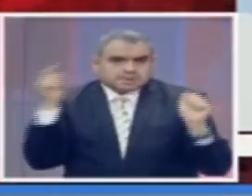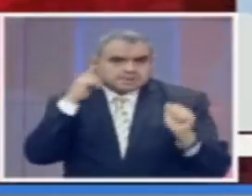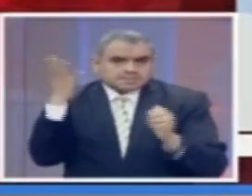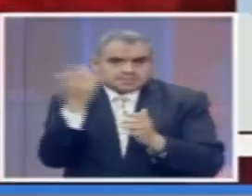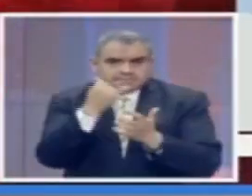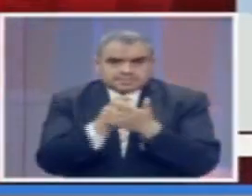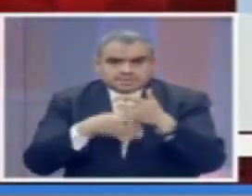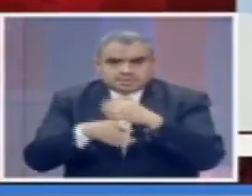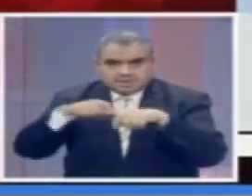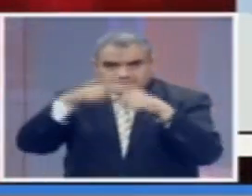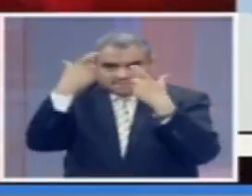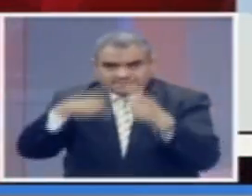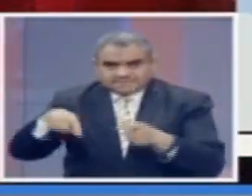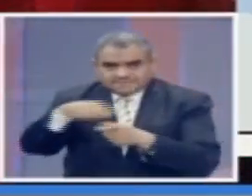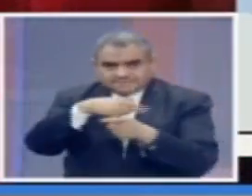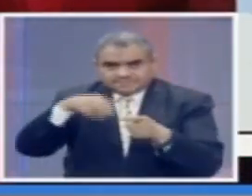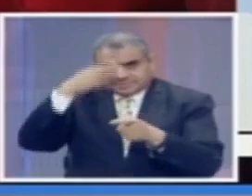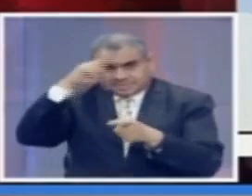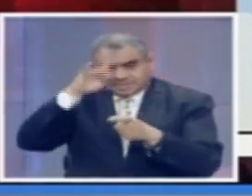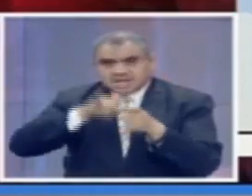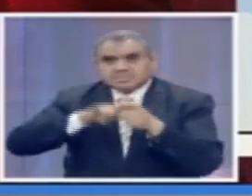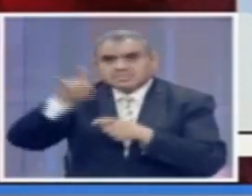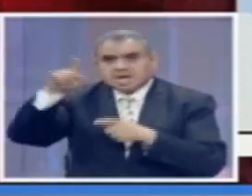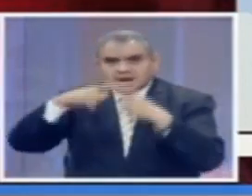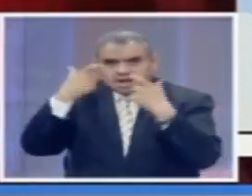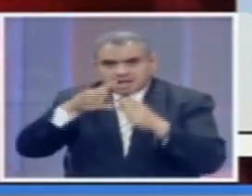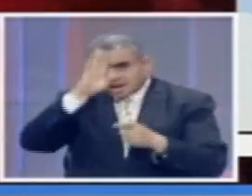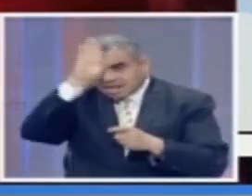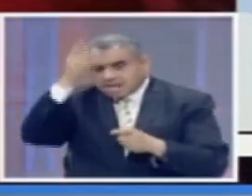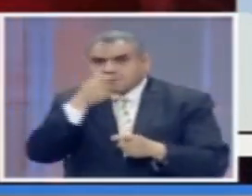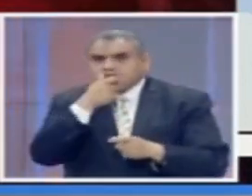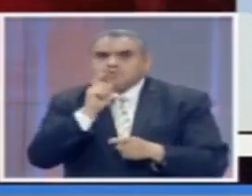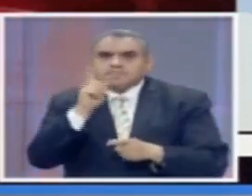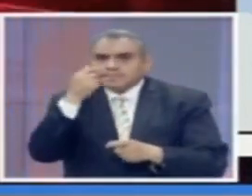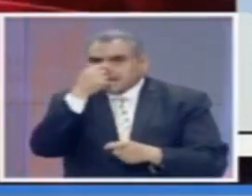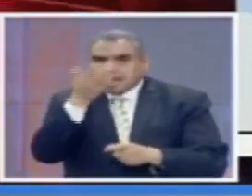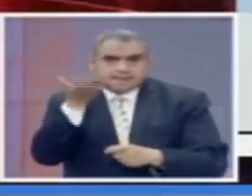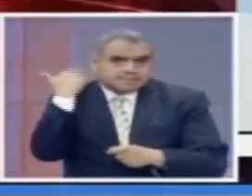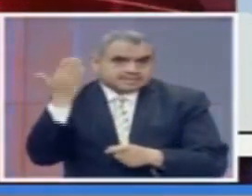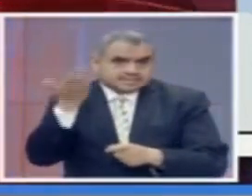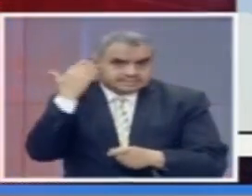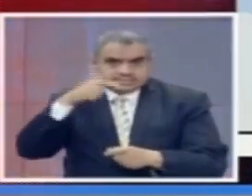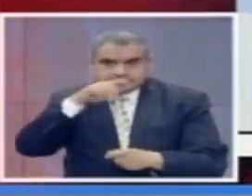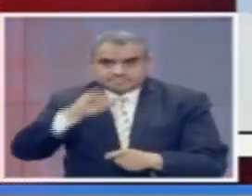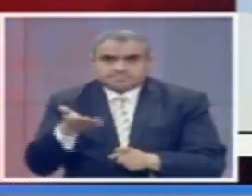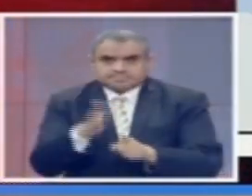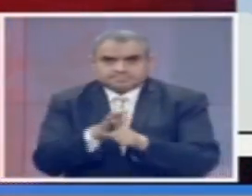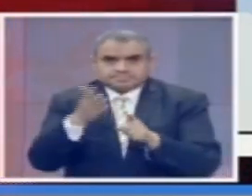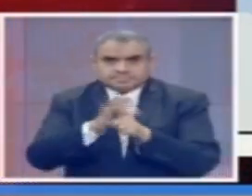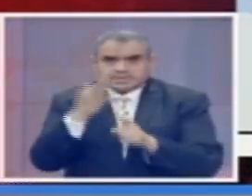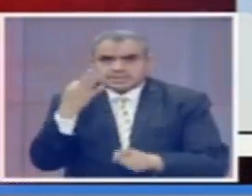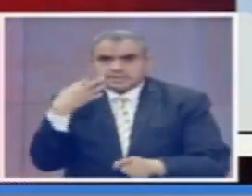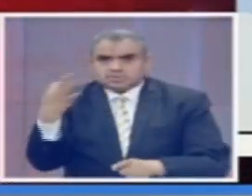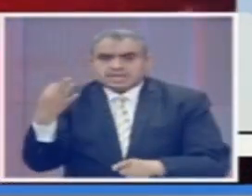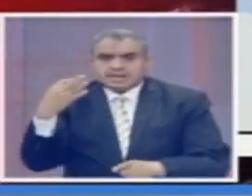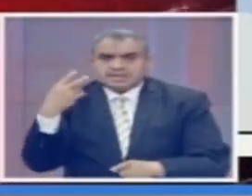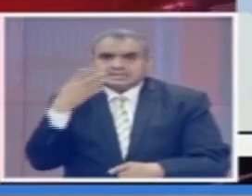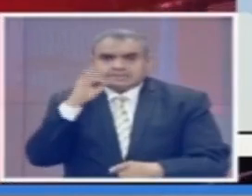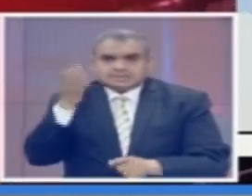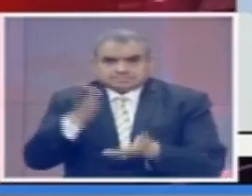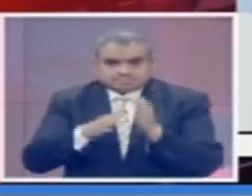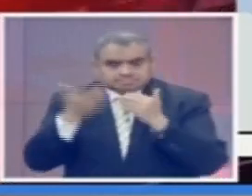الانتحاري المزدوج الذي وقع في ساحة الطيران ببغداد الخميس الماضي، أسفر عن مقتل 32 شخصا